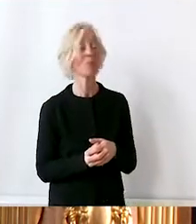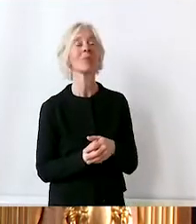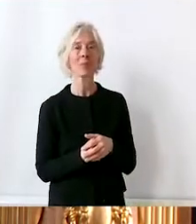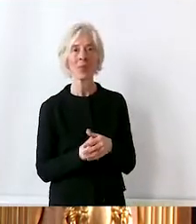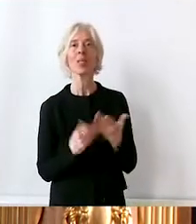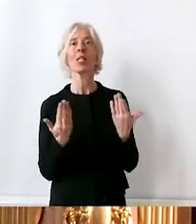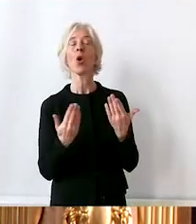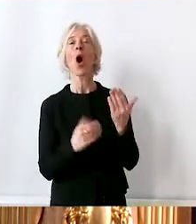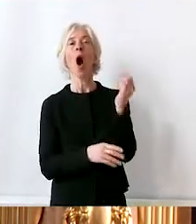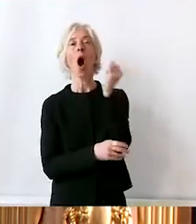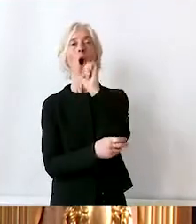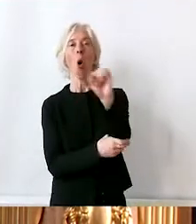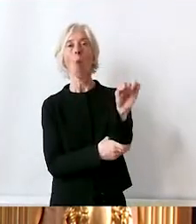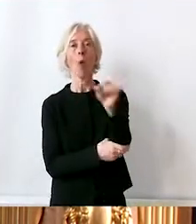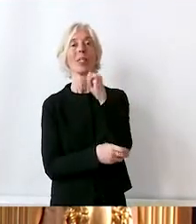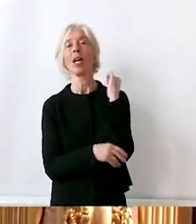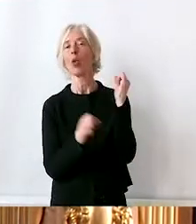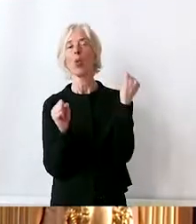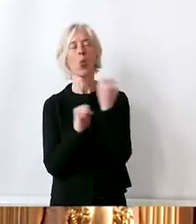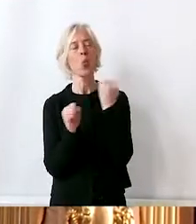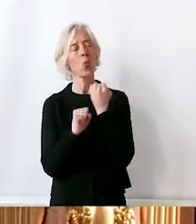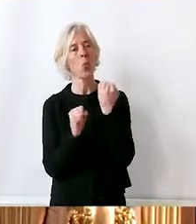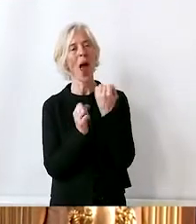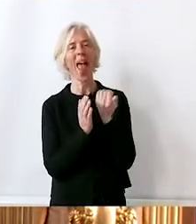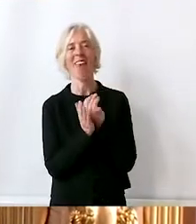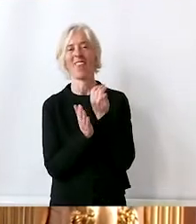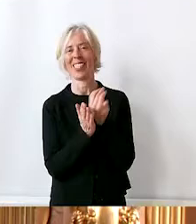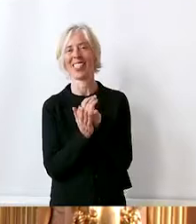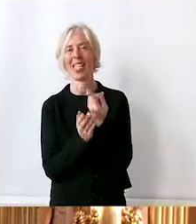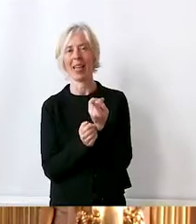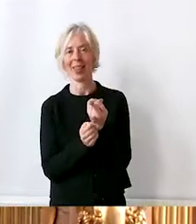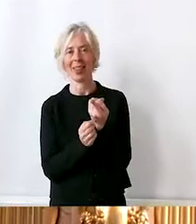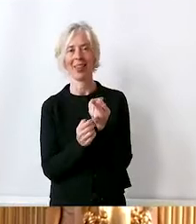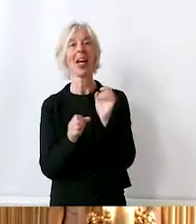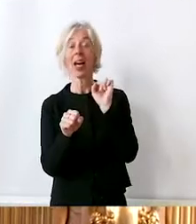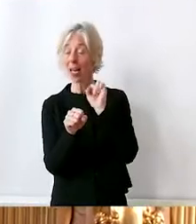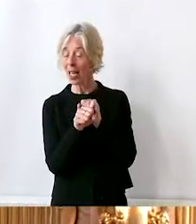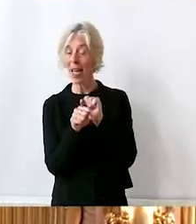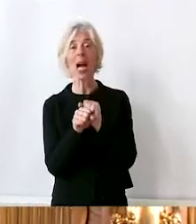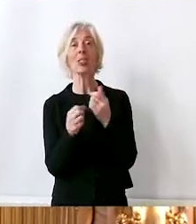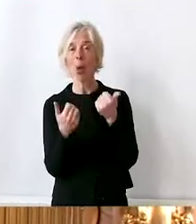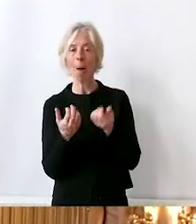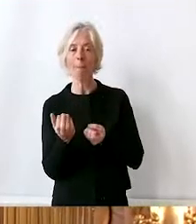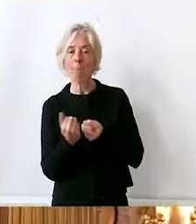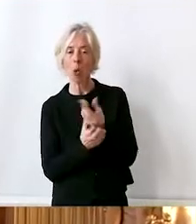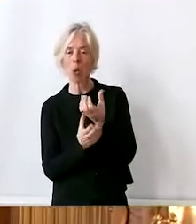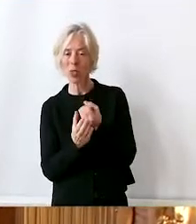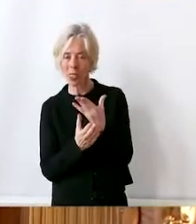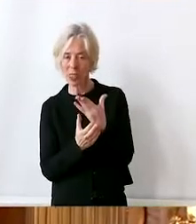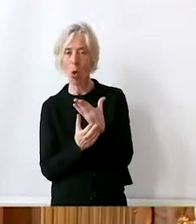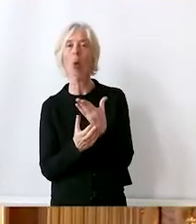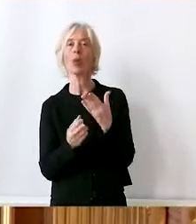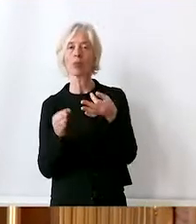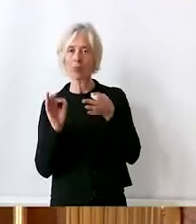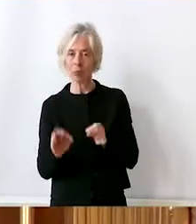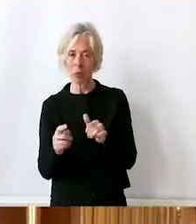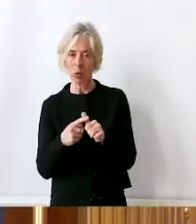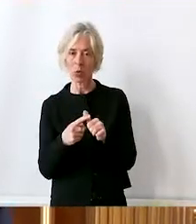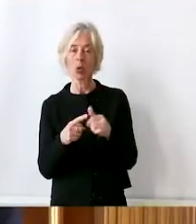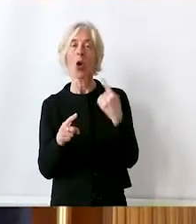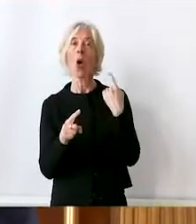sehr, sehr effizientes Produkt. Denke ich jetzt an die Produktion, dann sind wir als Maschinenbauer nicht so